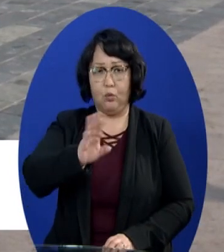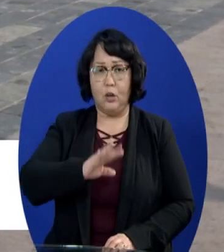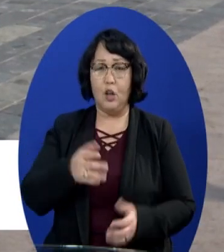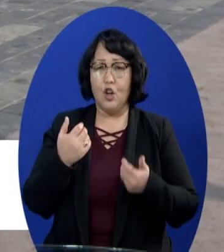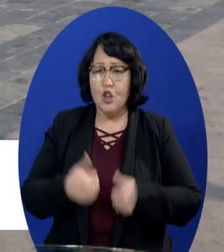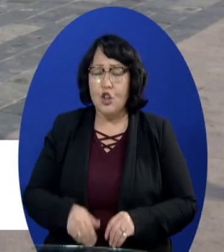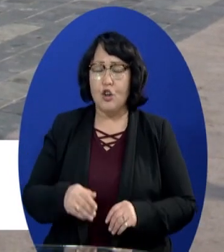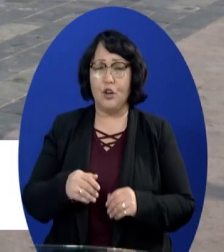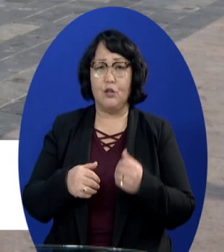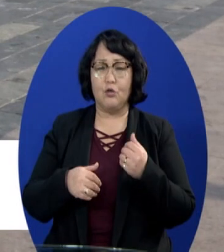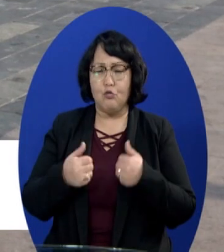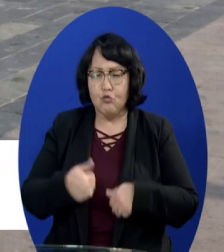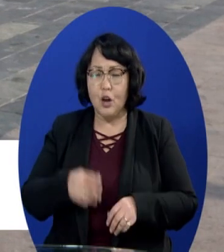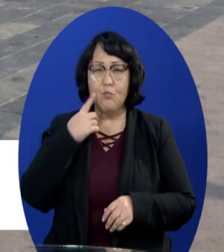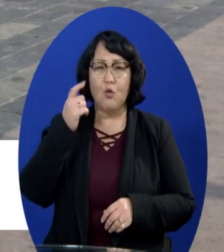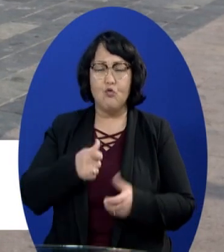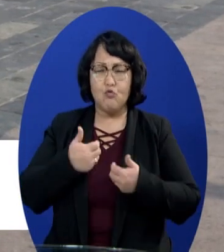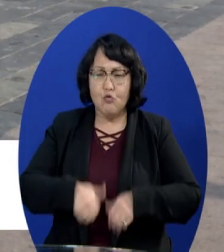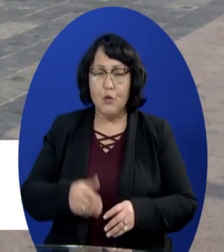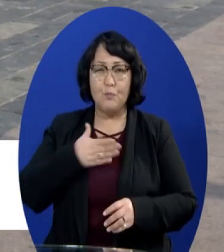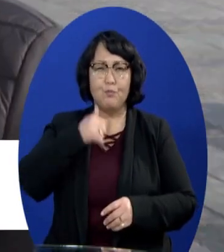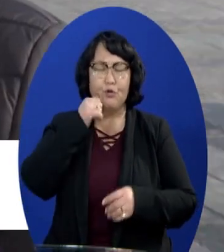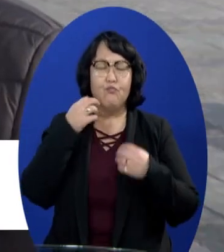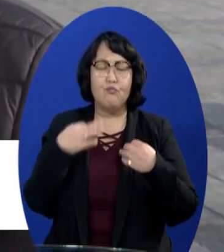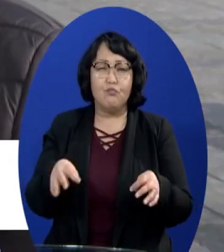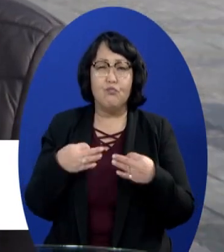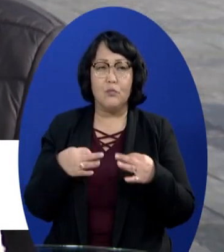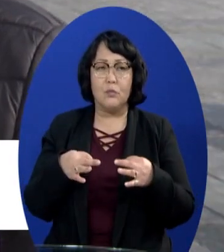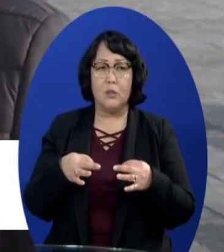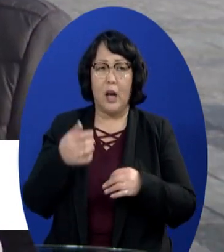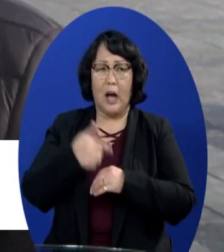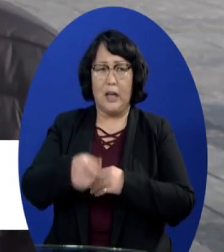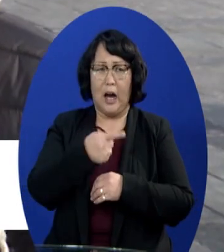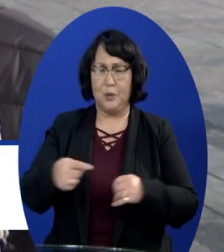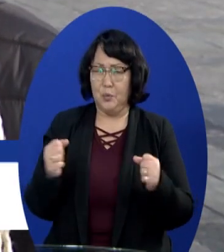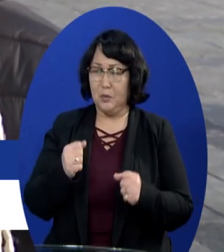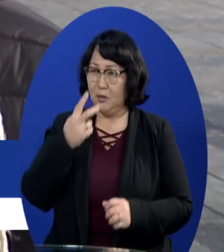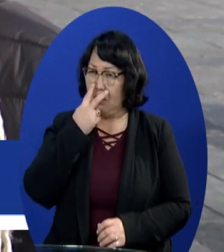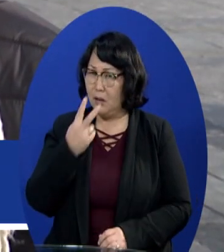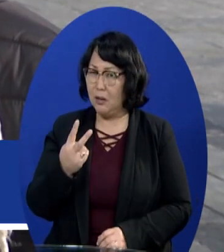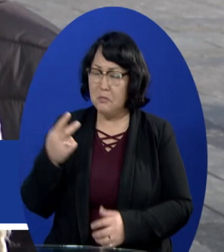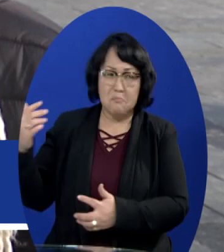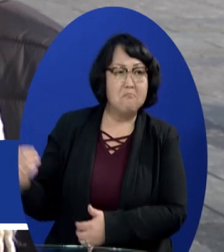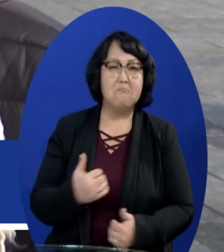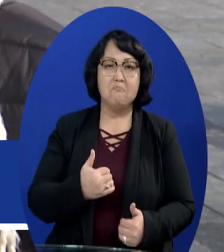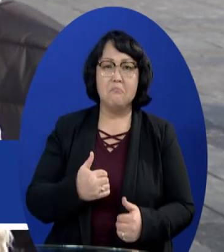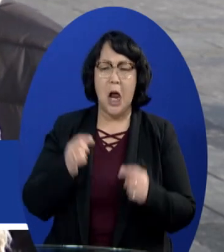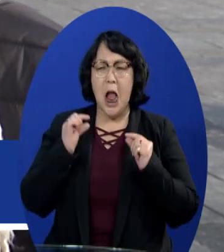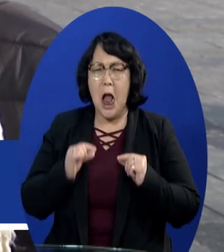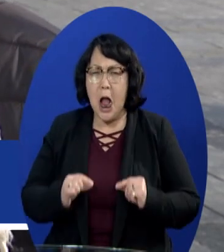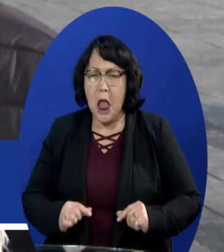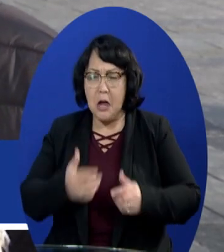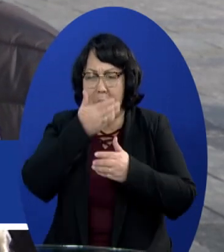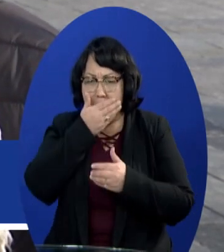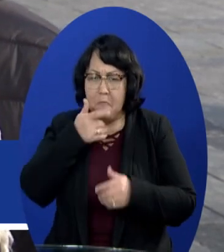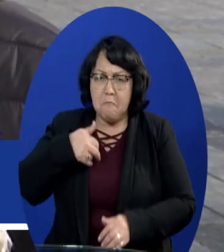гам алтна гэж ярьдаг. Тэгээ ийм яг өвлийн эд хүүтэнд одоо тэр бол үнэхээр харам одоо юу гэх юм бэ? Айгу харамсалтай одоо маш олон хүний